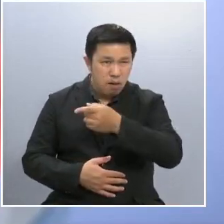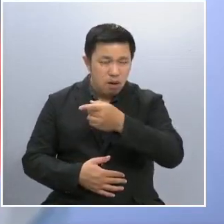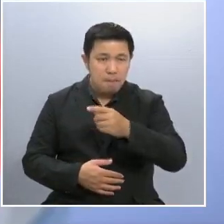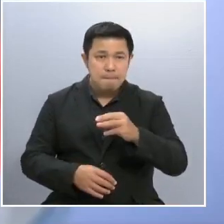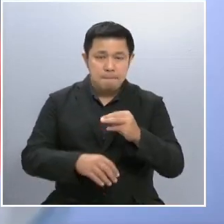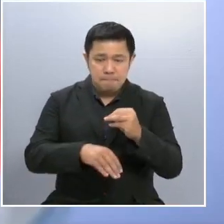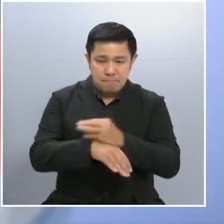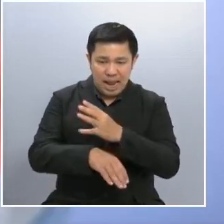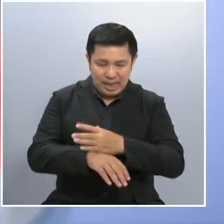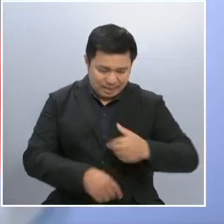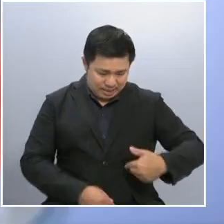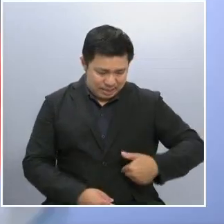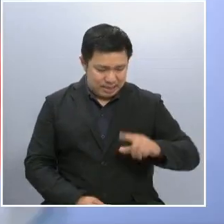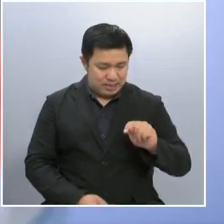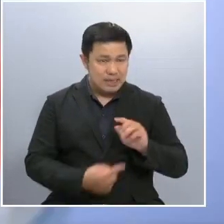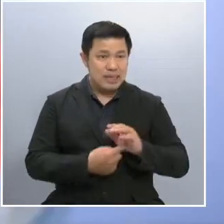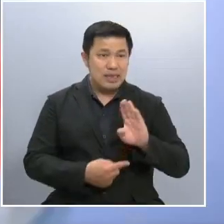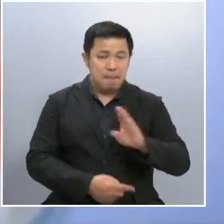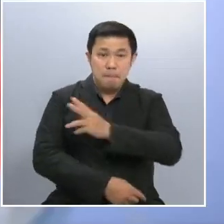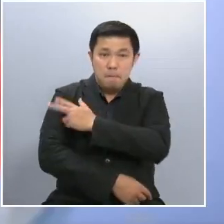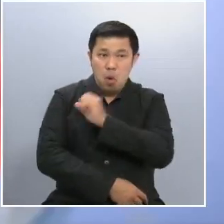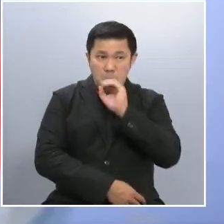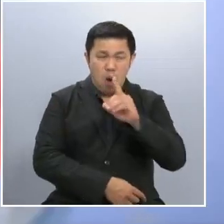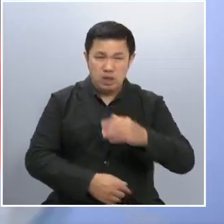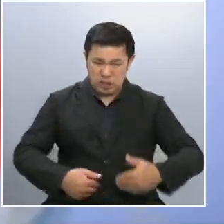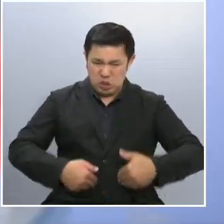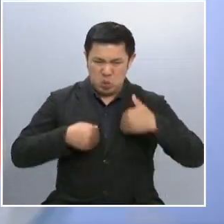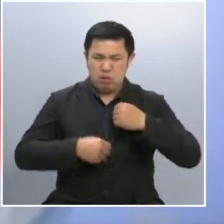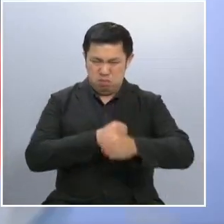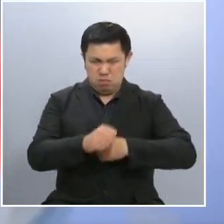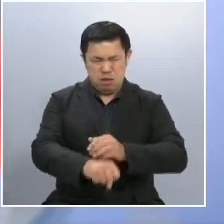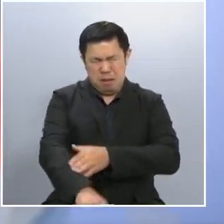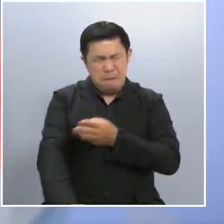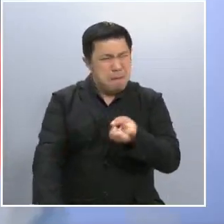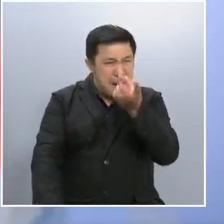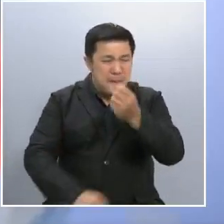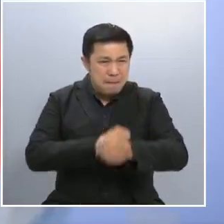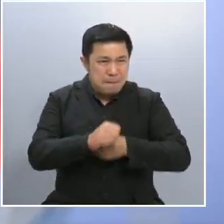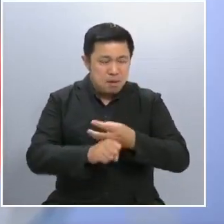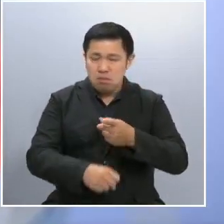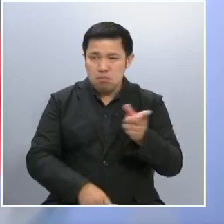งตับ เป็นมะเร็งคือคุณหมอบอกเลยว่าอาจจะมีชีวิตได้อีกไม่นานนะครับแต่เลือกที่จะก่อเ